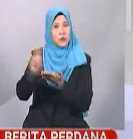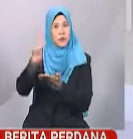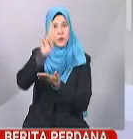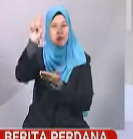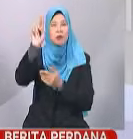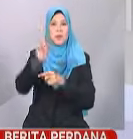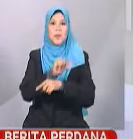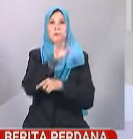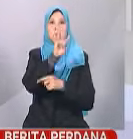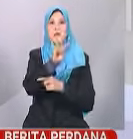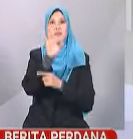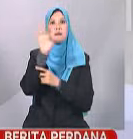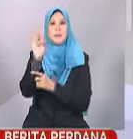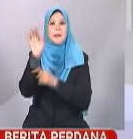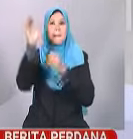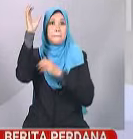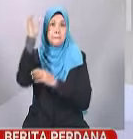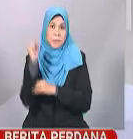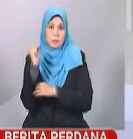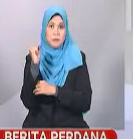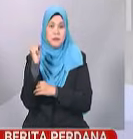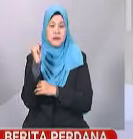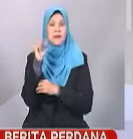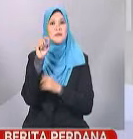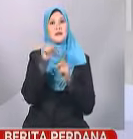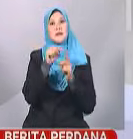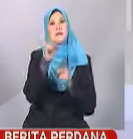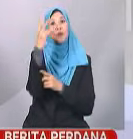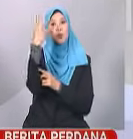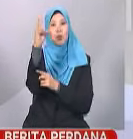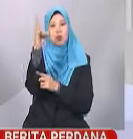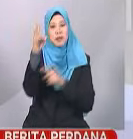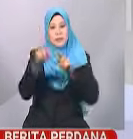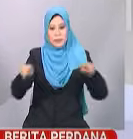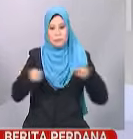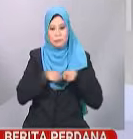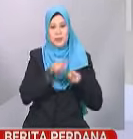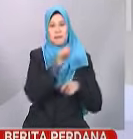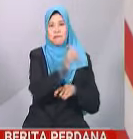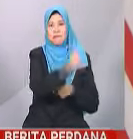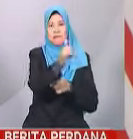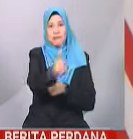menggunakan 49 buah bas ke 17 destinasi.